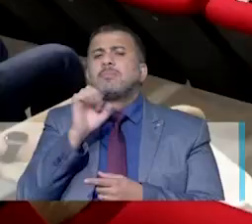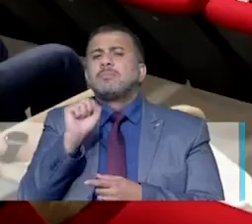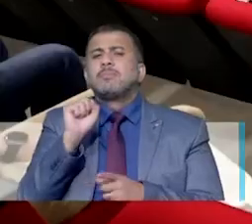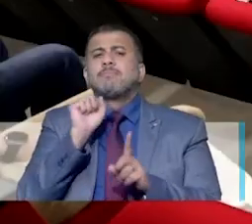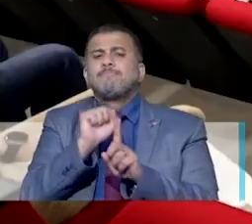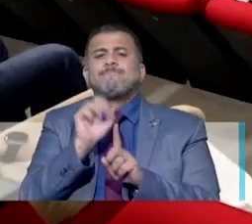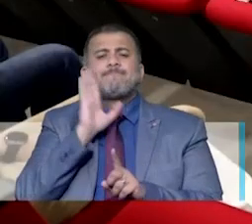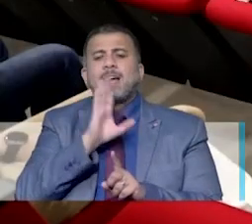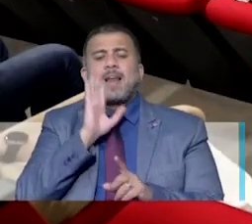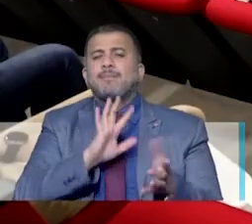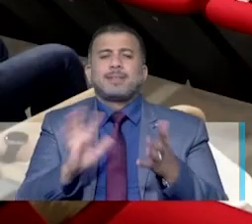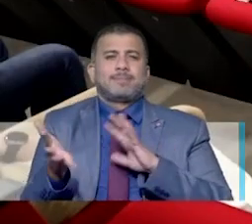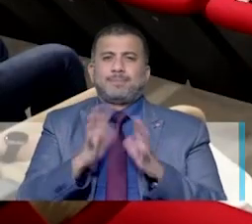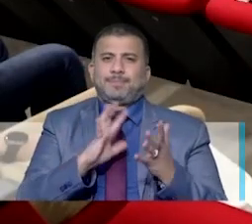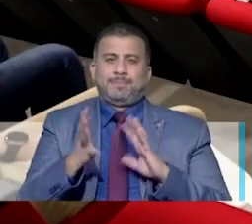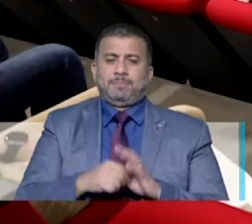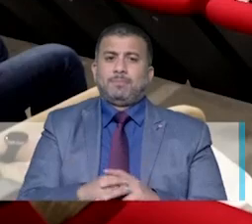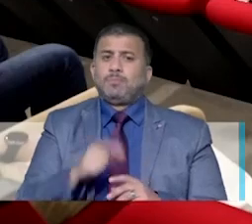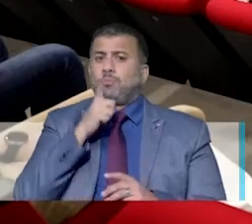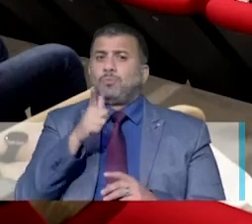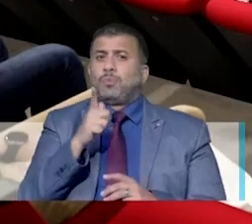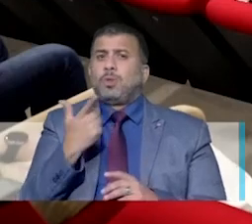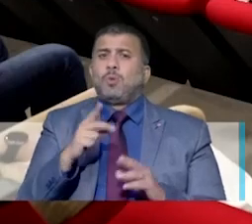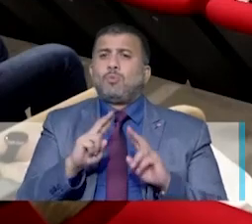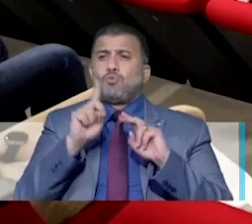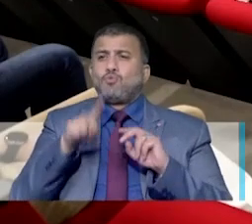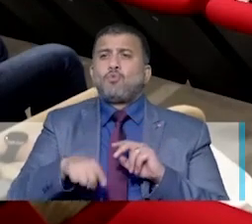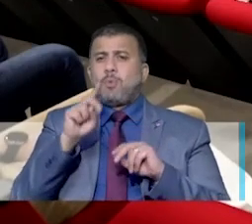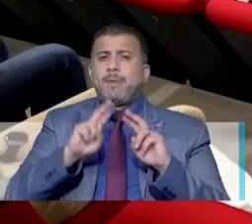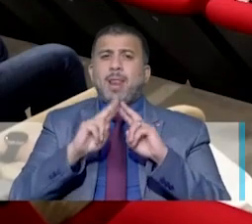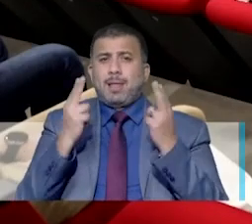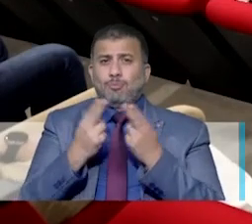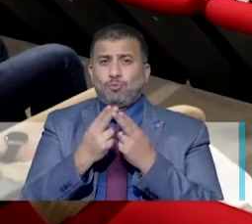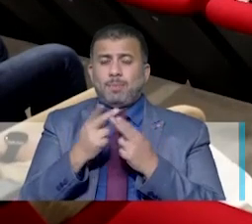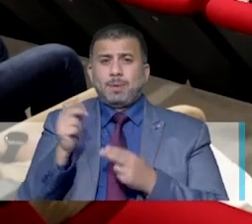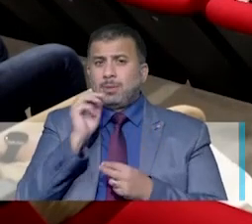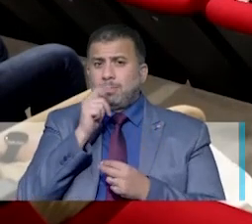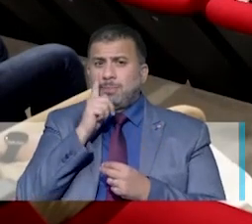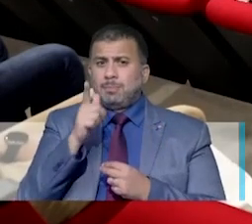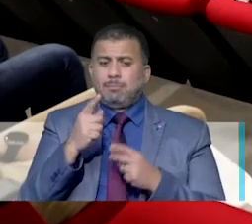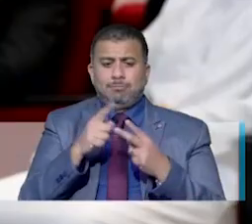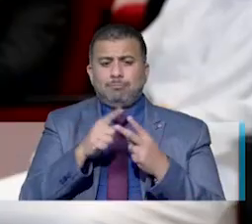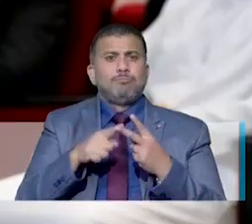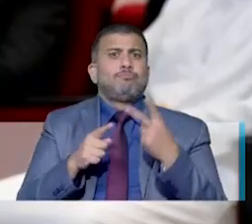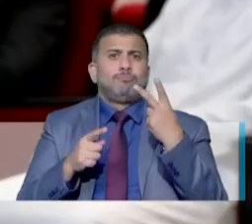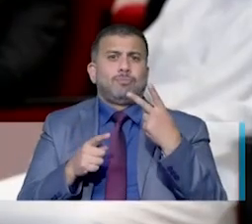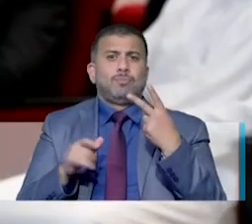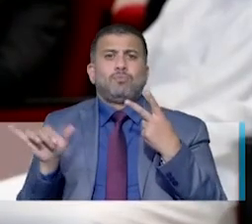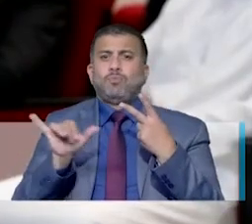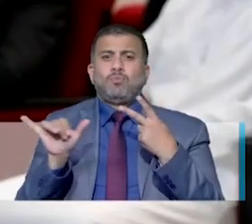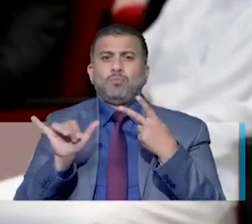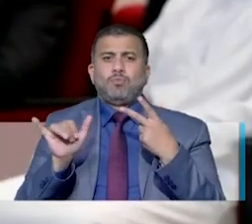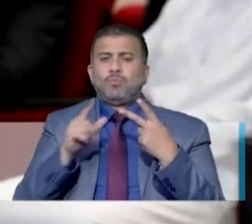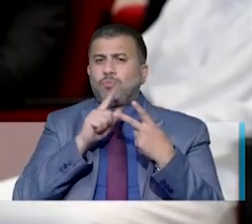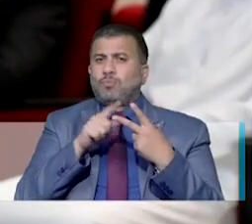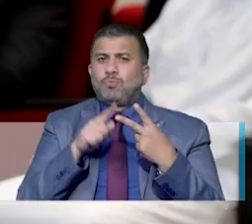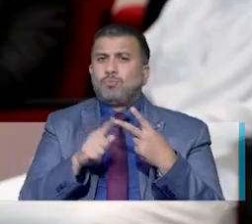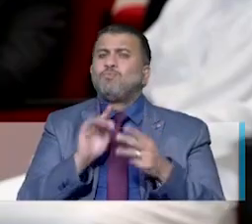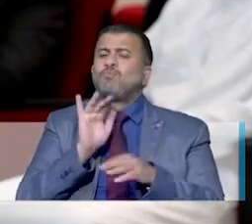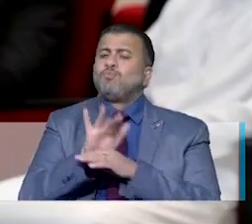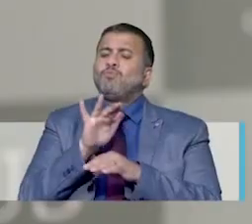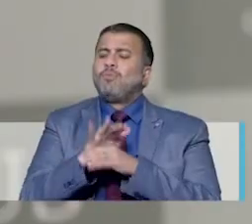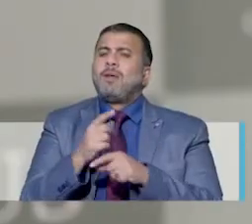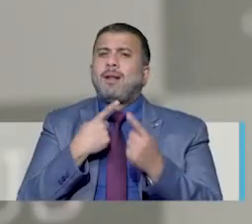العمليه التعليميه اليوم الاول من المؤتمر تضمن كلمتين رئيسيتين بجانب عقد حلقات